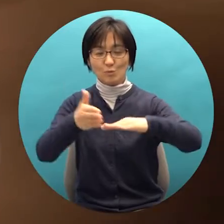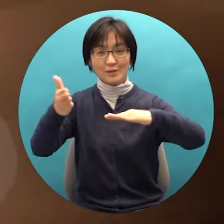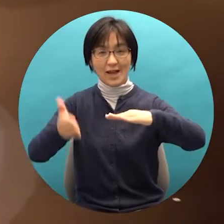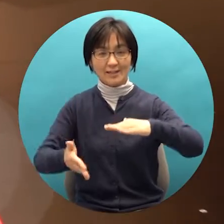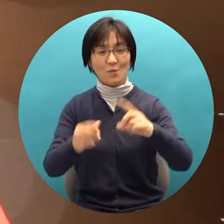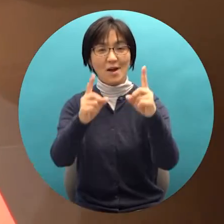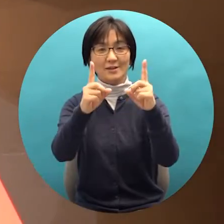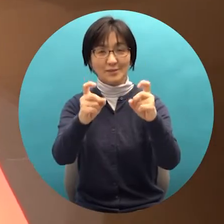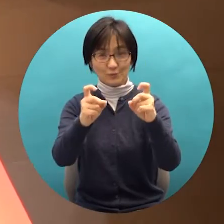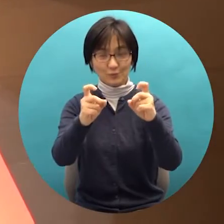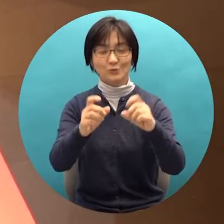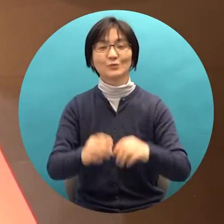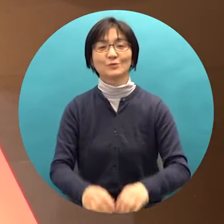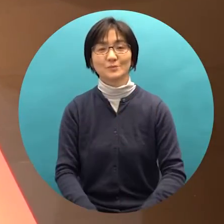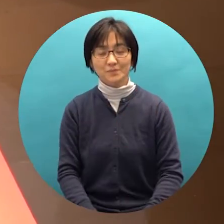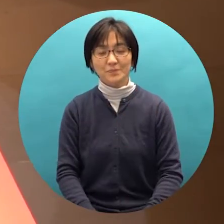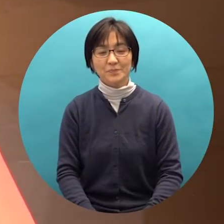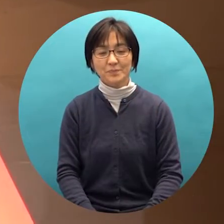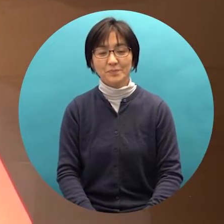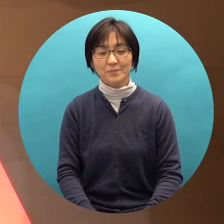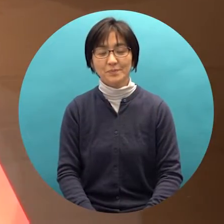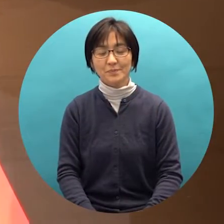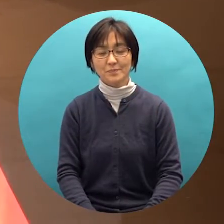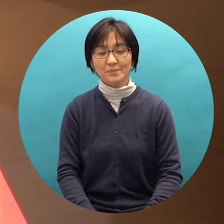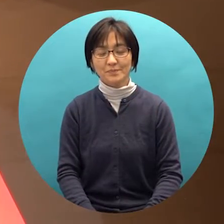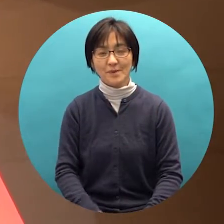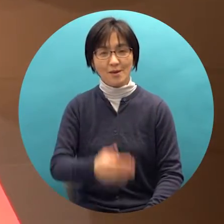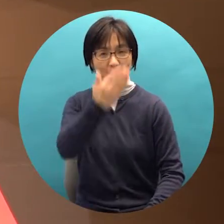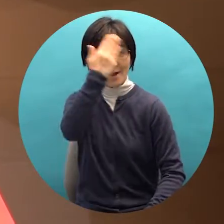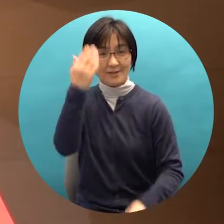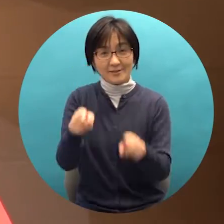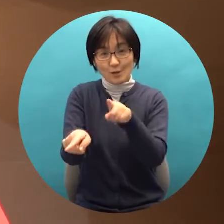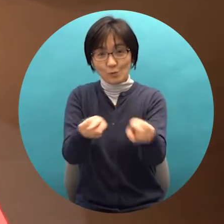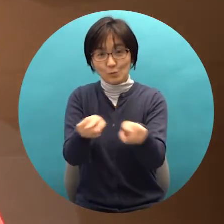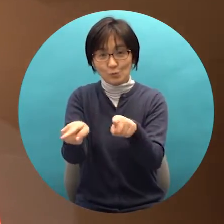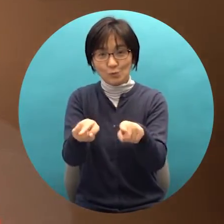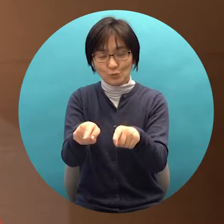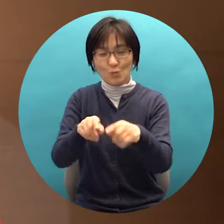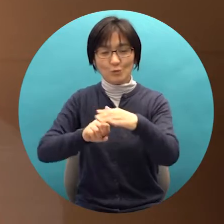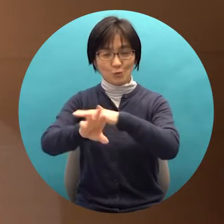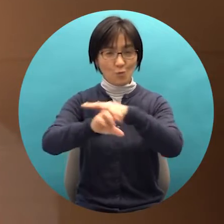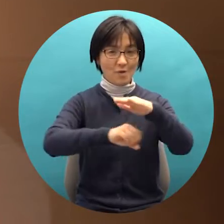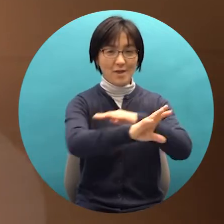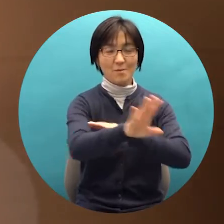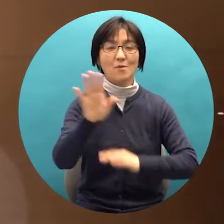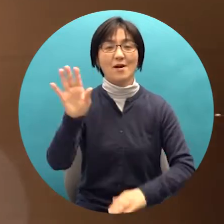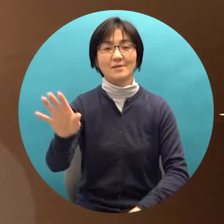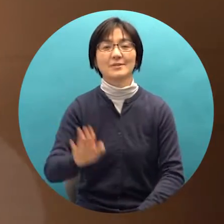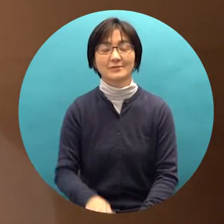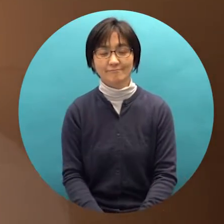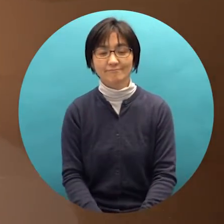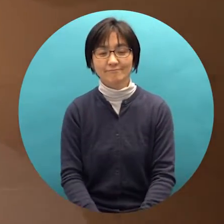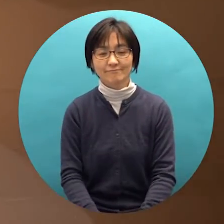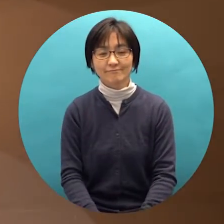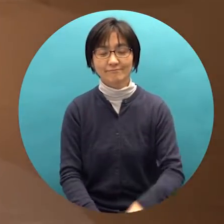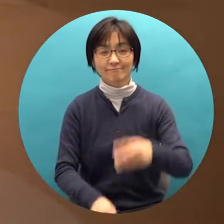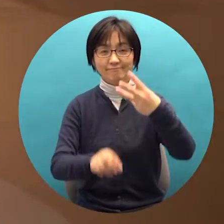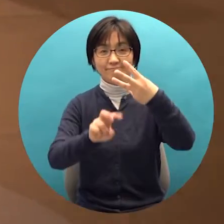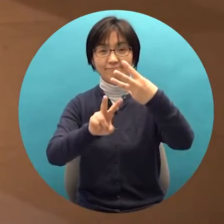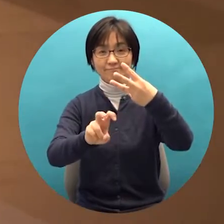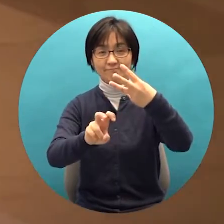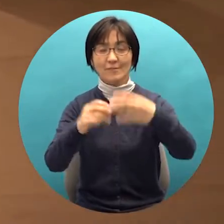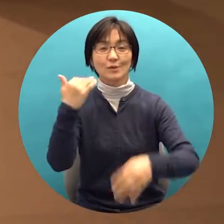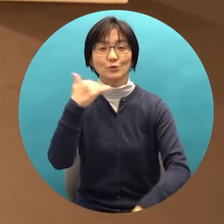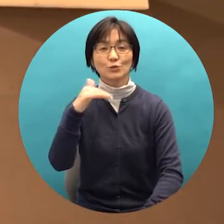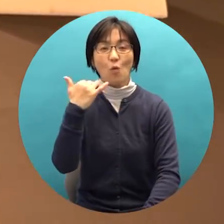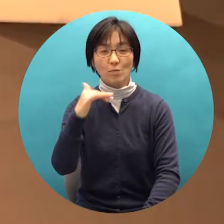拶、その他にも映画界の未来を担う新進監督たちの映画上映などを行います。3月20日水